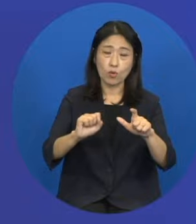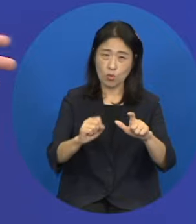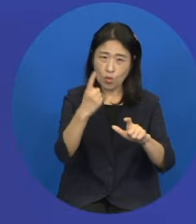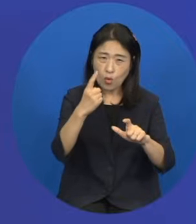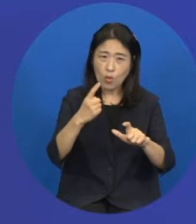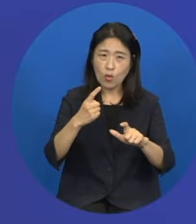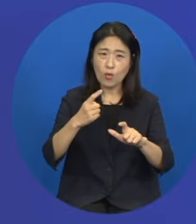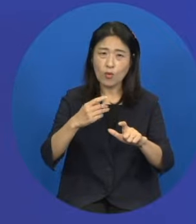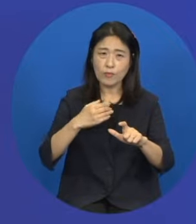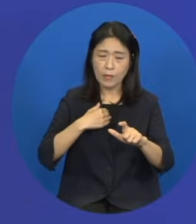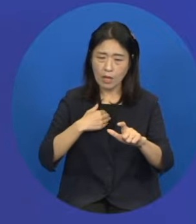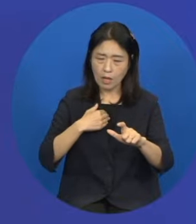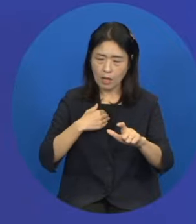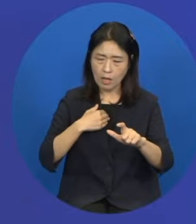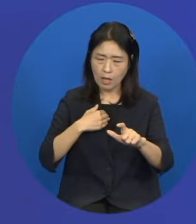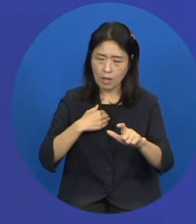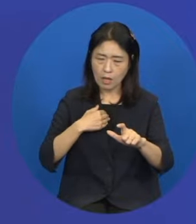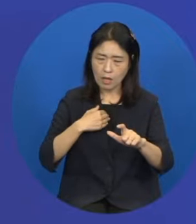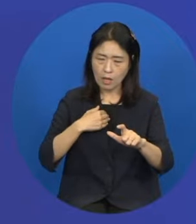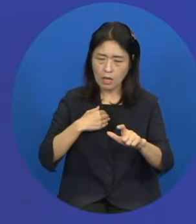이게 없는 것은 아니거든요. 사실